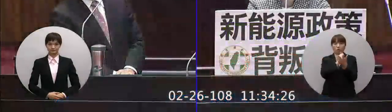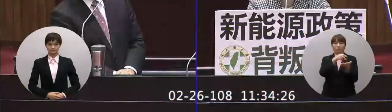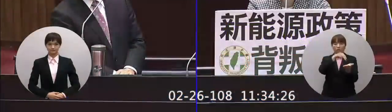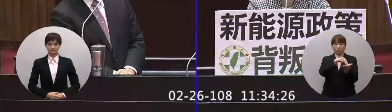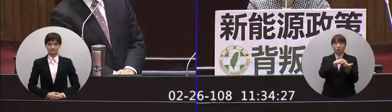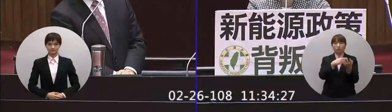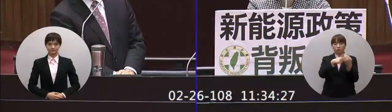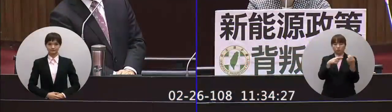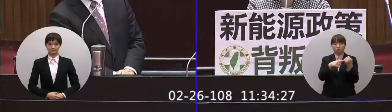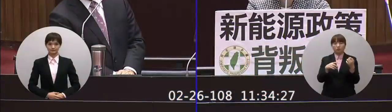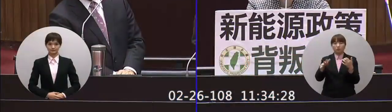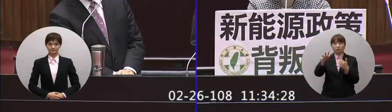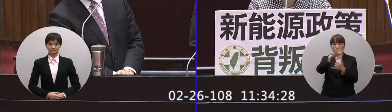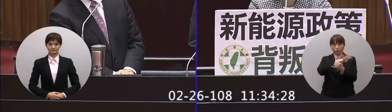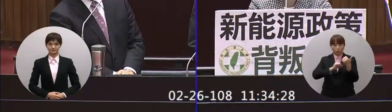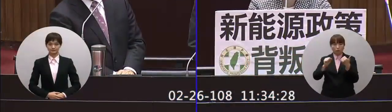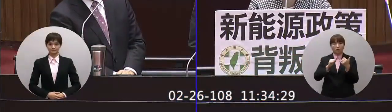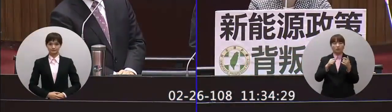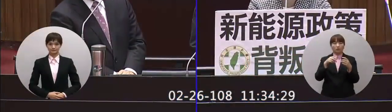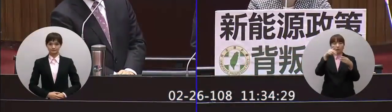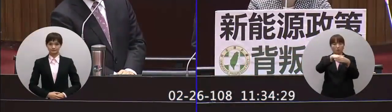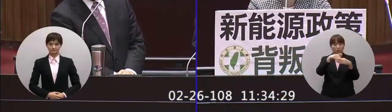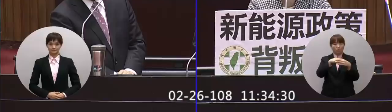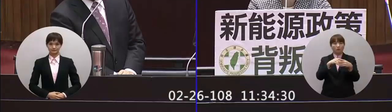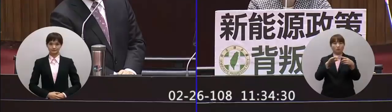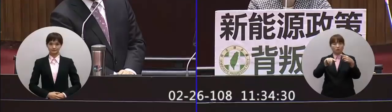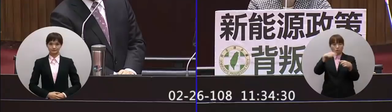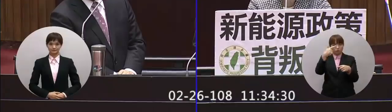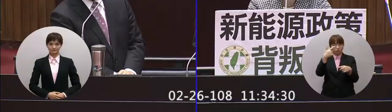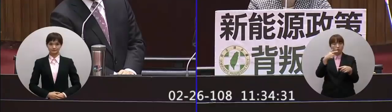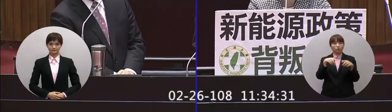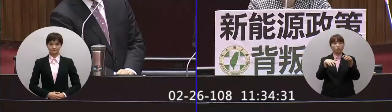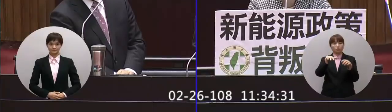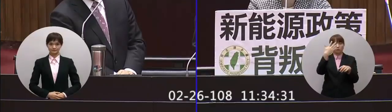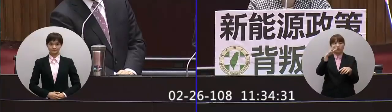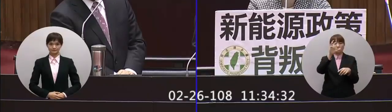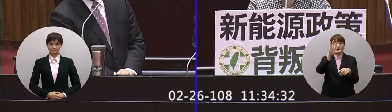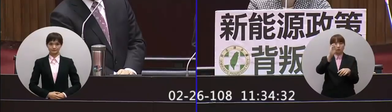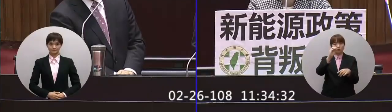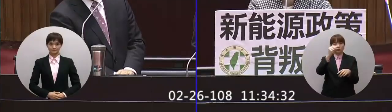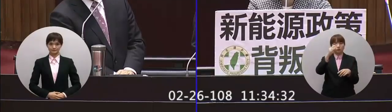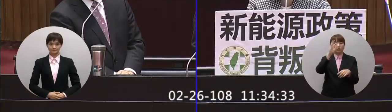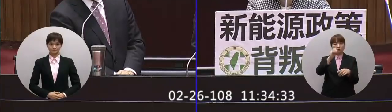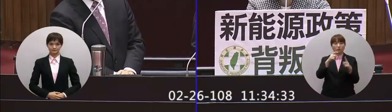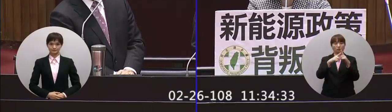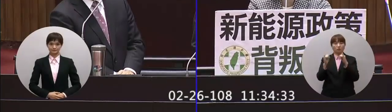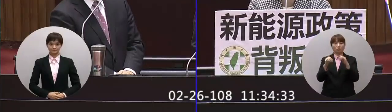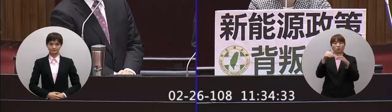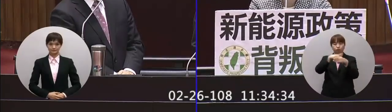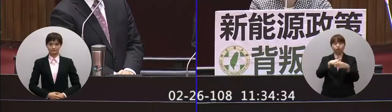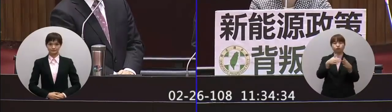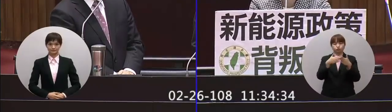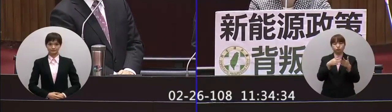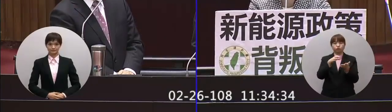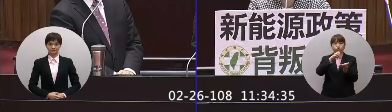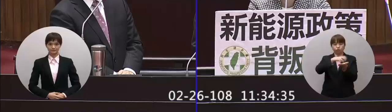数的，更不要论全国的得票数是将近600万，589万的这样的一个民意是赞成要废